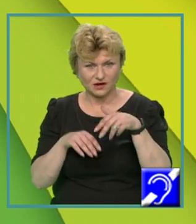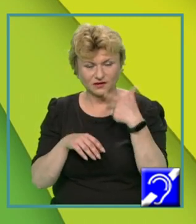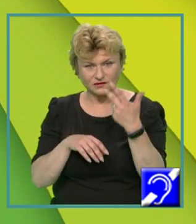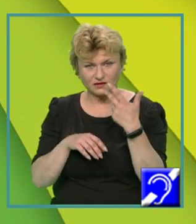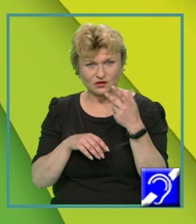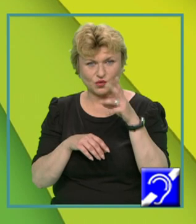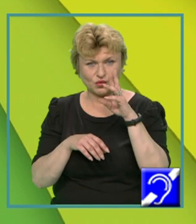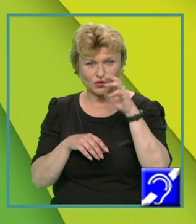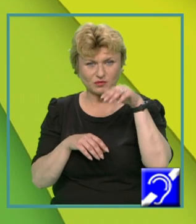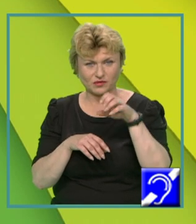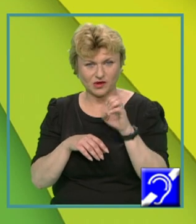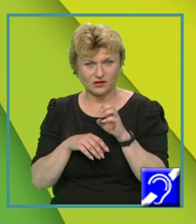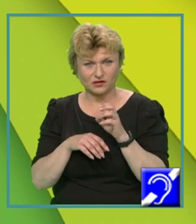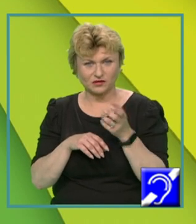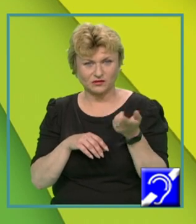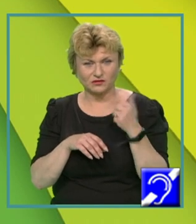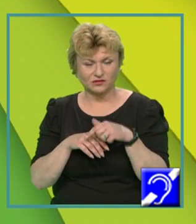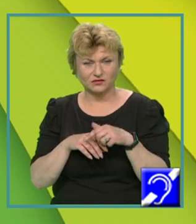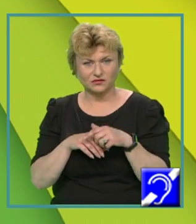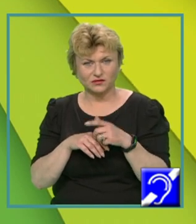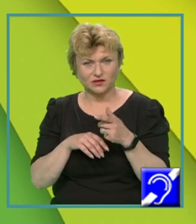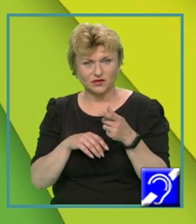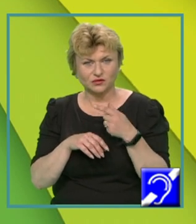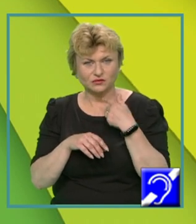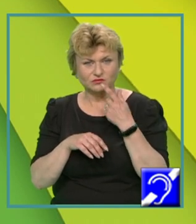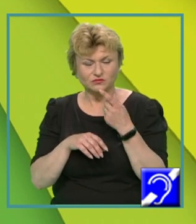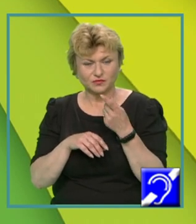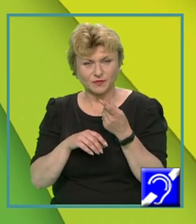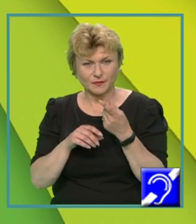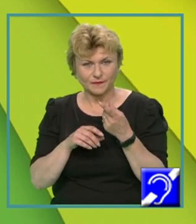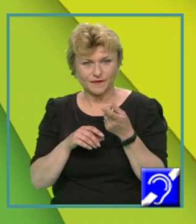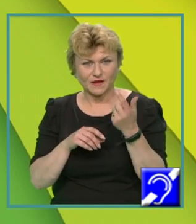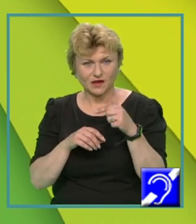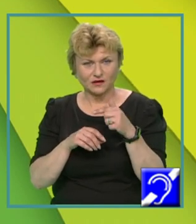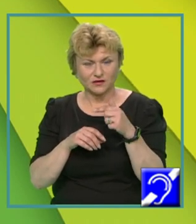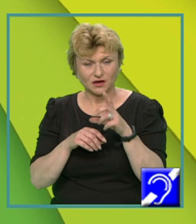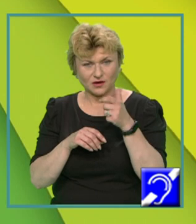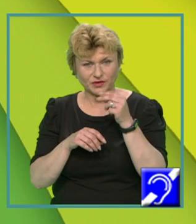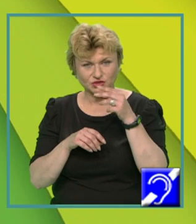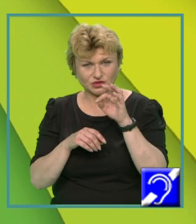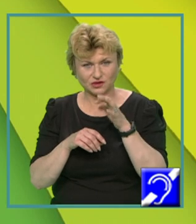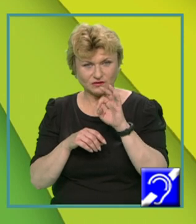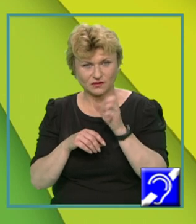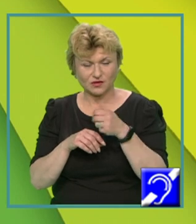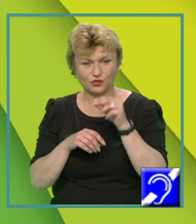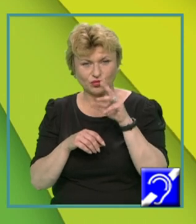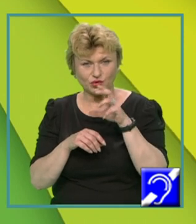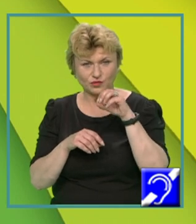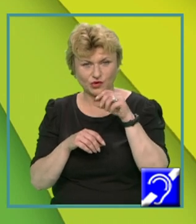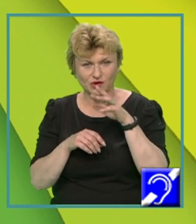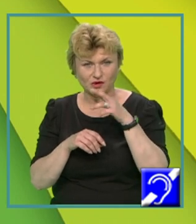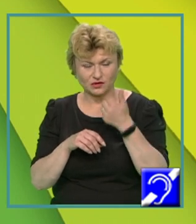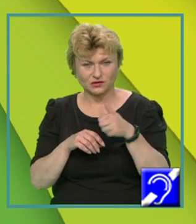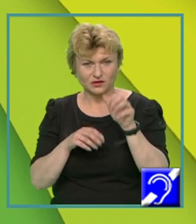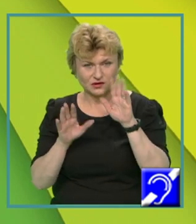volume, volumul curent, volumul inspirator de rezervă, volumul expirator de rezervă, în timp ce capacitatea pulmonară totală are patru